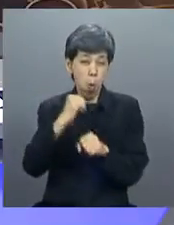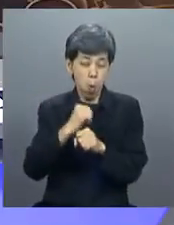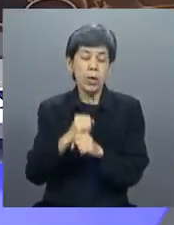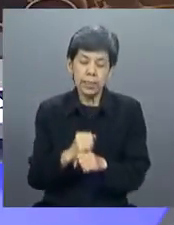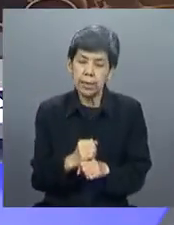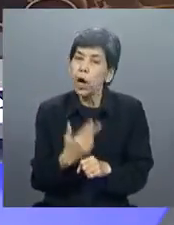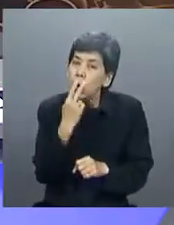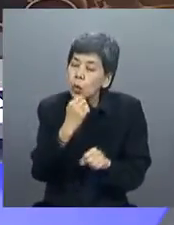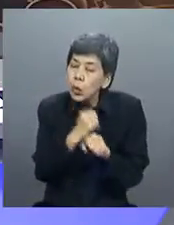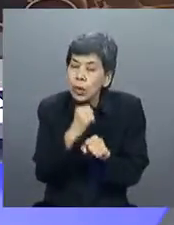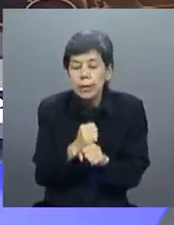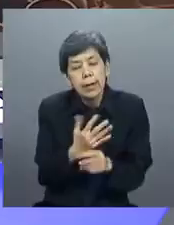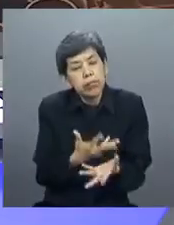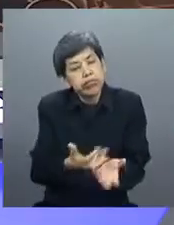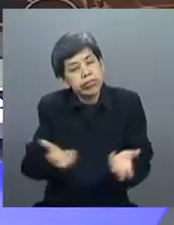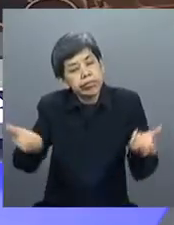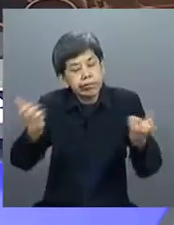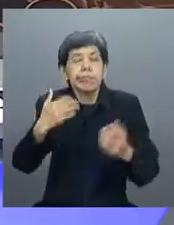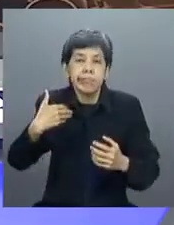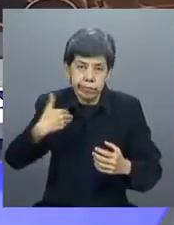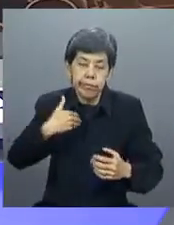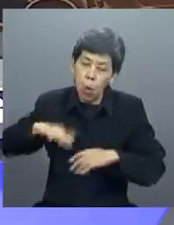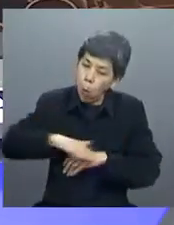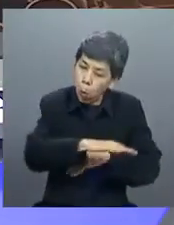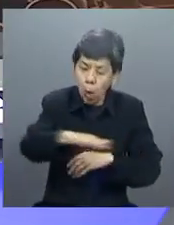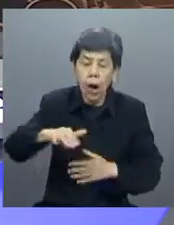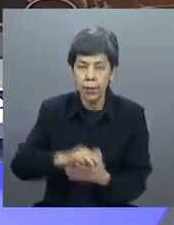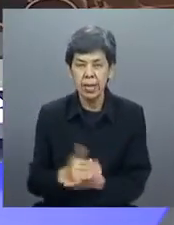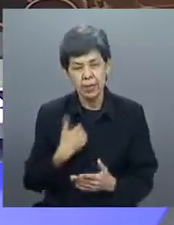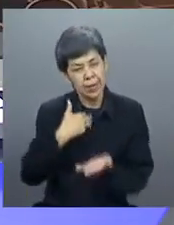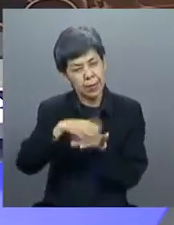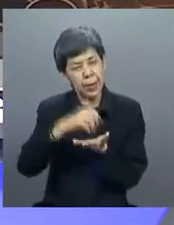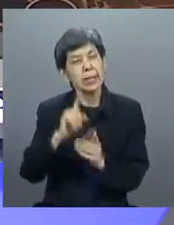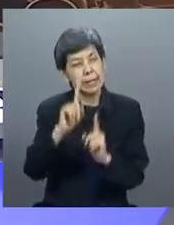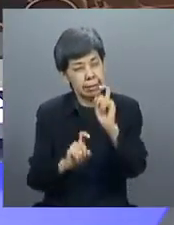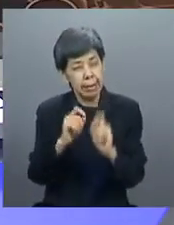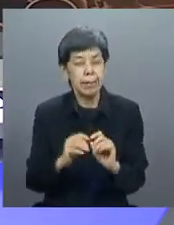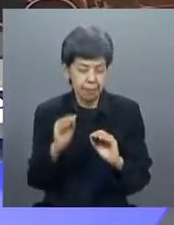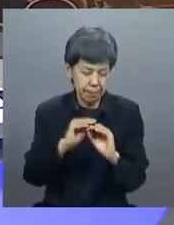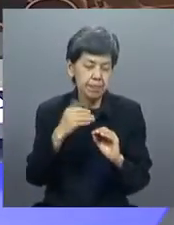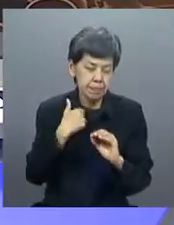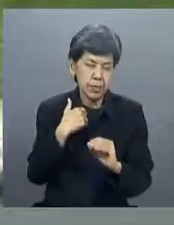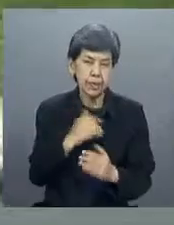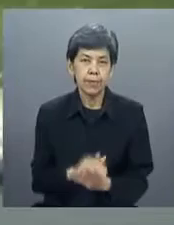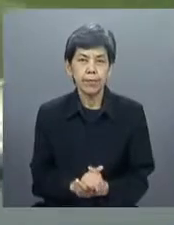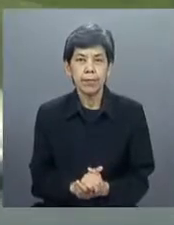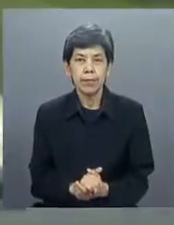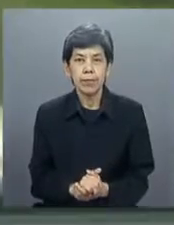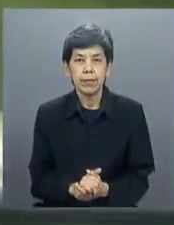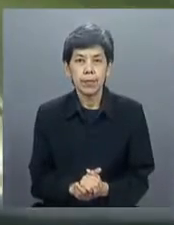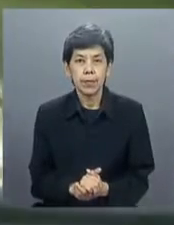ซึ่งก็ทิ้งความเสียหายเอาไว้เป็นบริเวณกว้างแล้วก็มีรายงานผู้เสียชีวิตเพิ่มขึ้นด้วยค่ะ